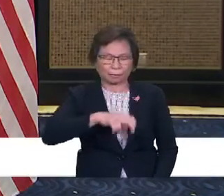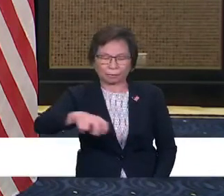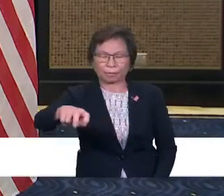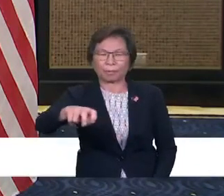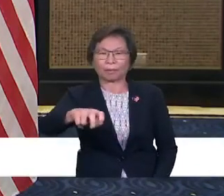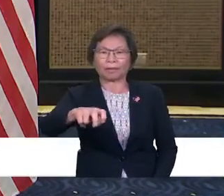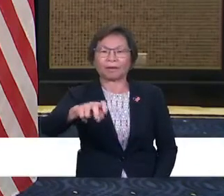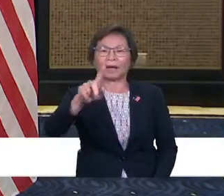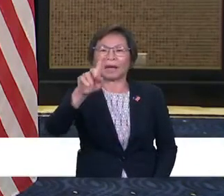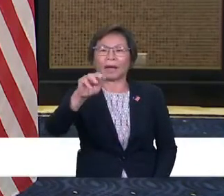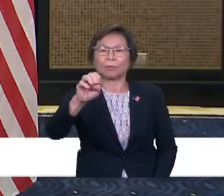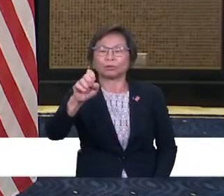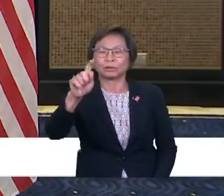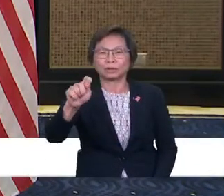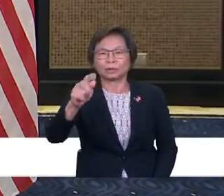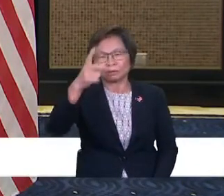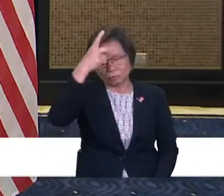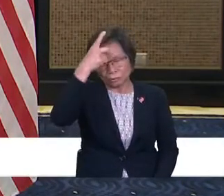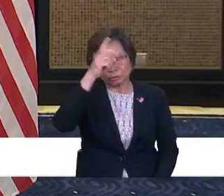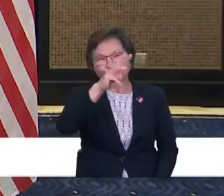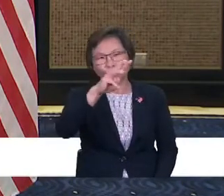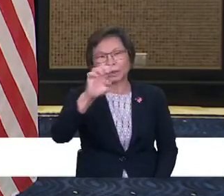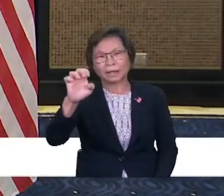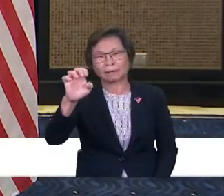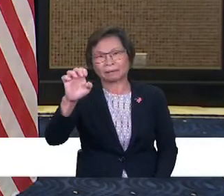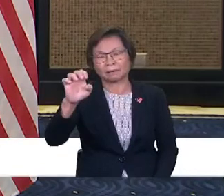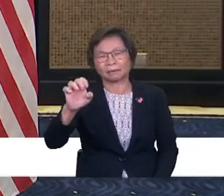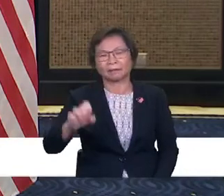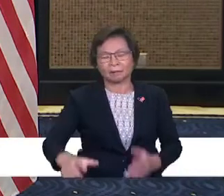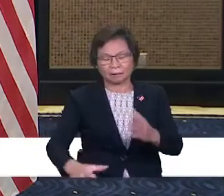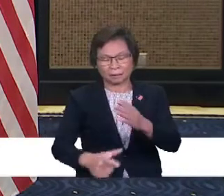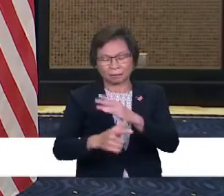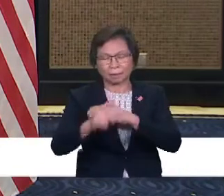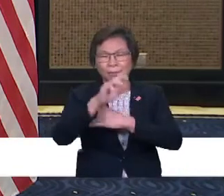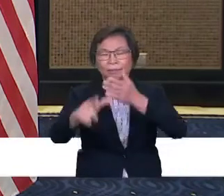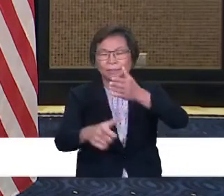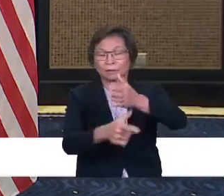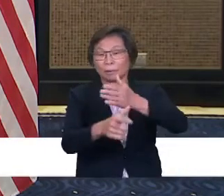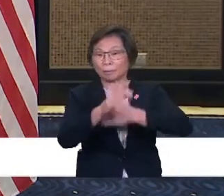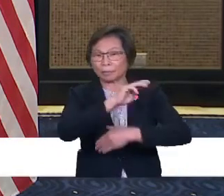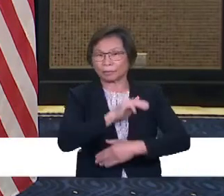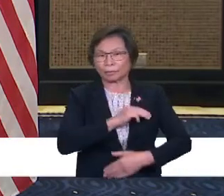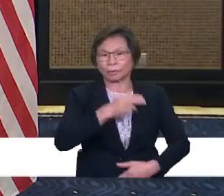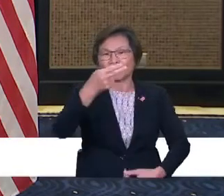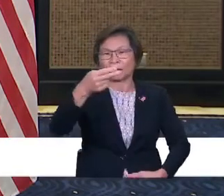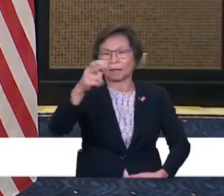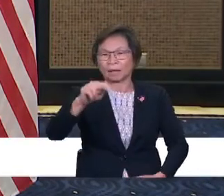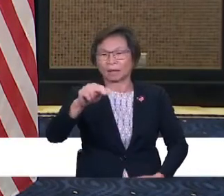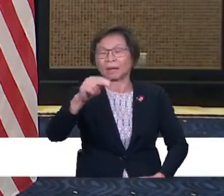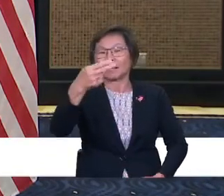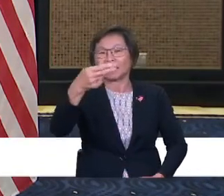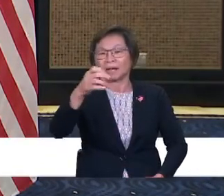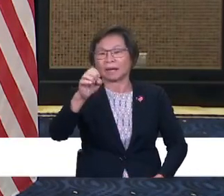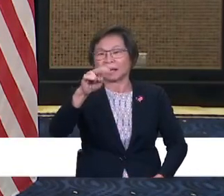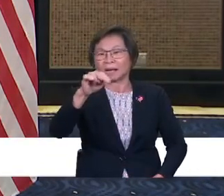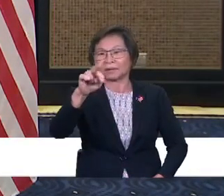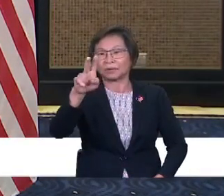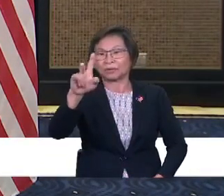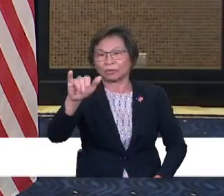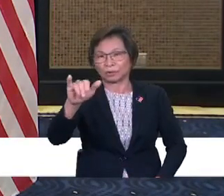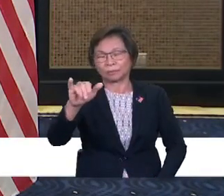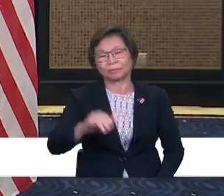iar rock the week Asiong timbalan menteri yang hormat Datu Henry sum Agung